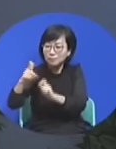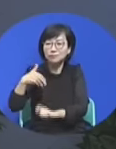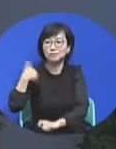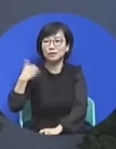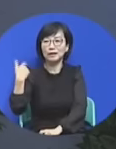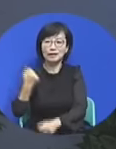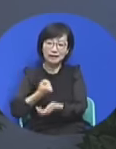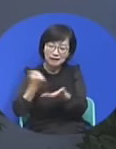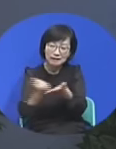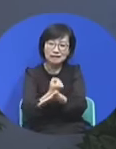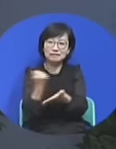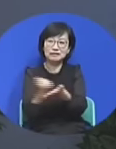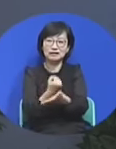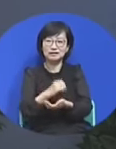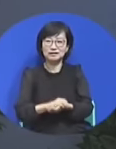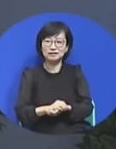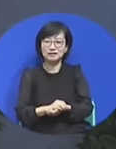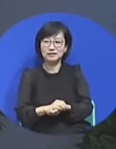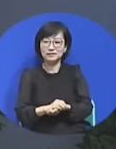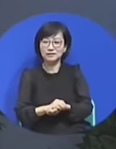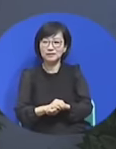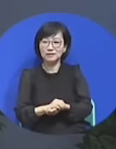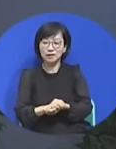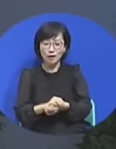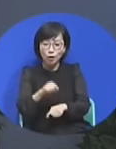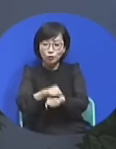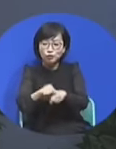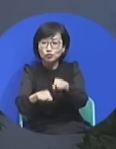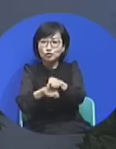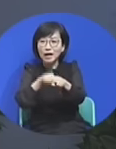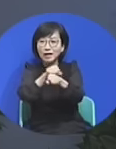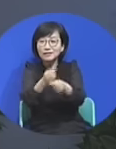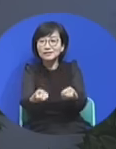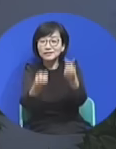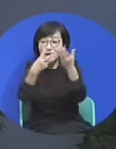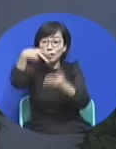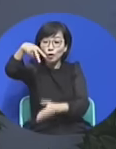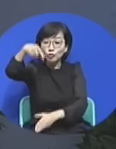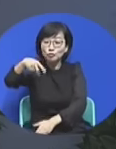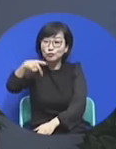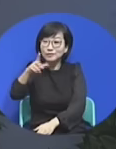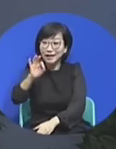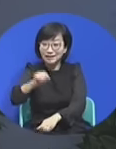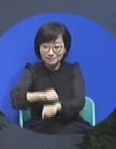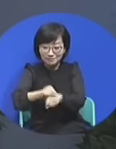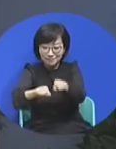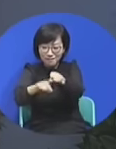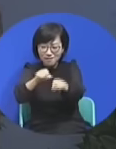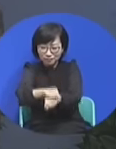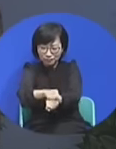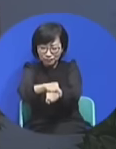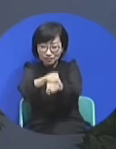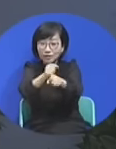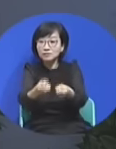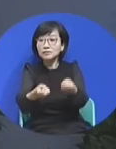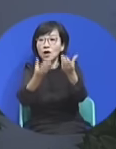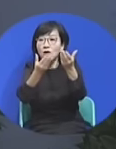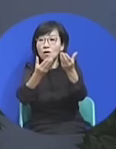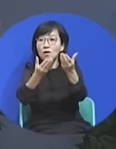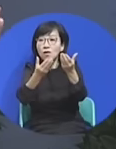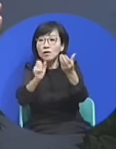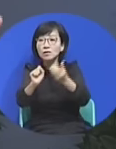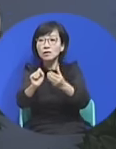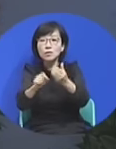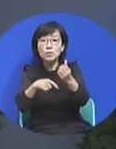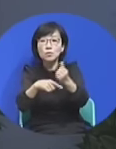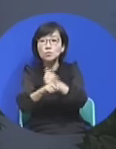us because we don't even understand the meaning of Thanksgiving. 수장절이 뭔가 모른다니까요. People don't even know what in gathering means. 그 수장절의 배경이 뭐냐? 여러분